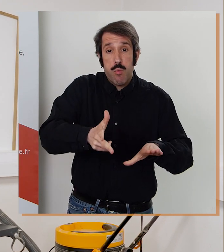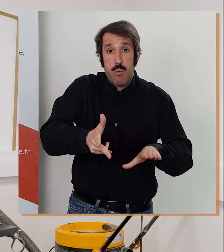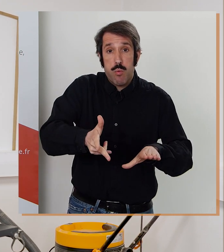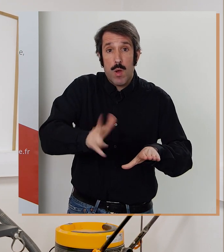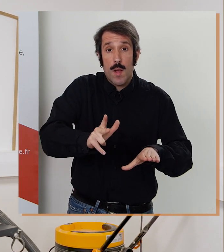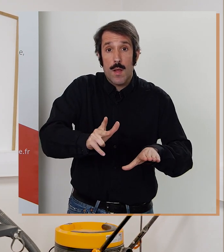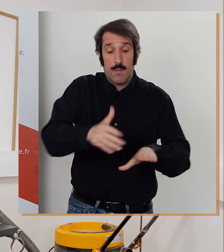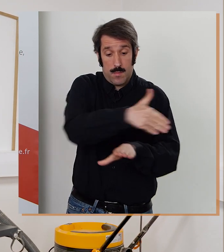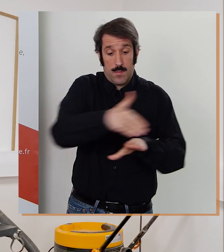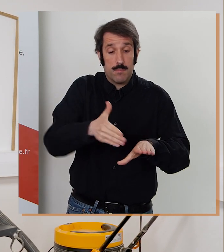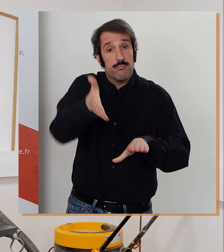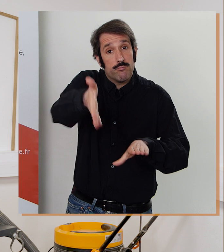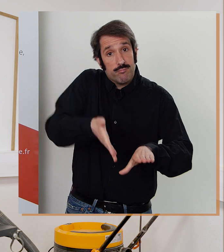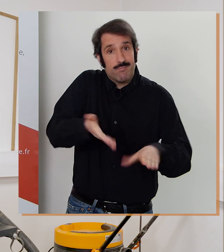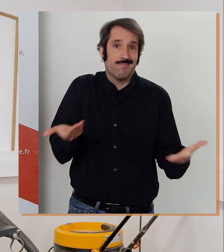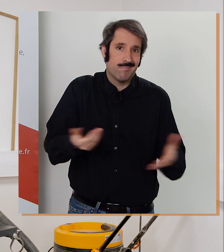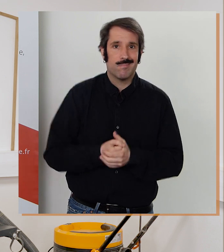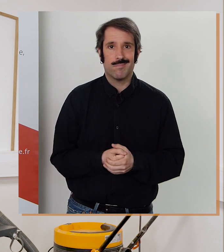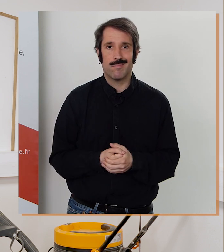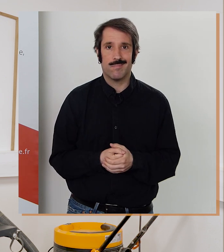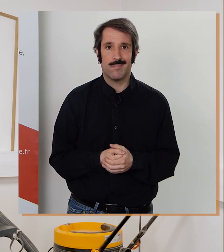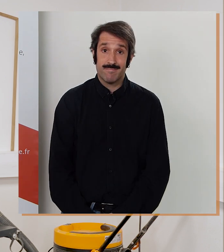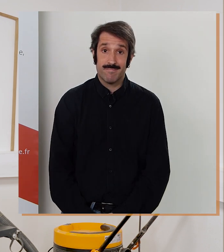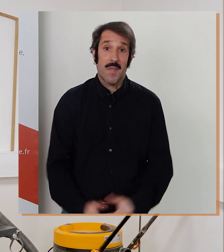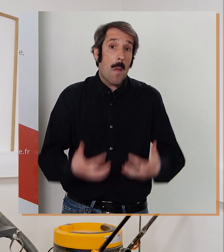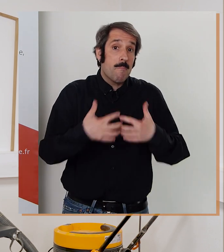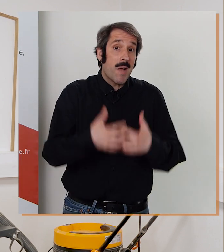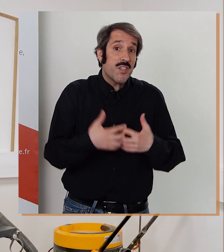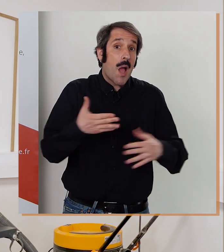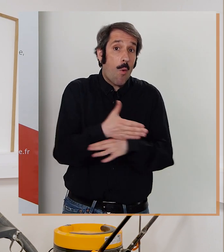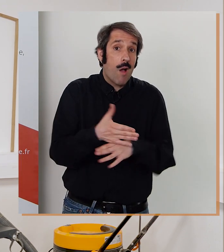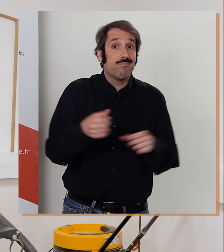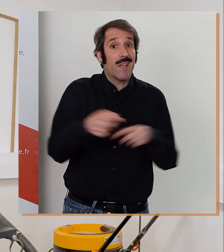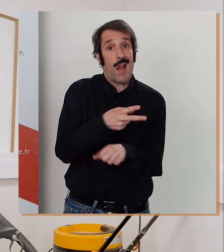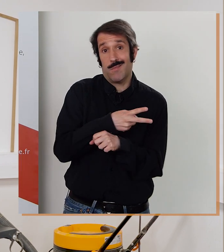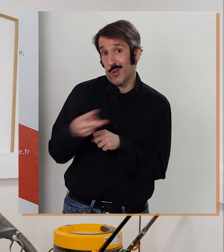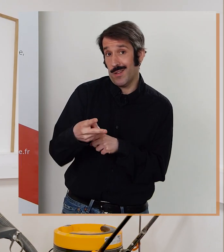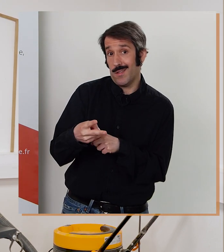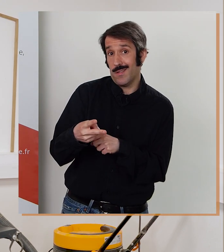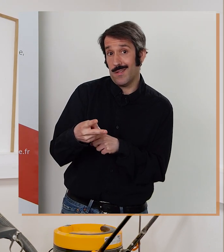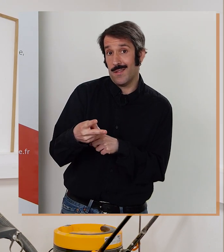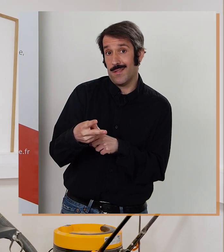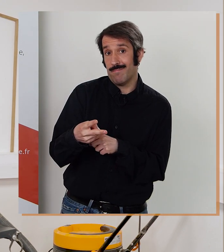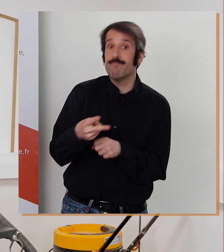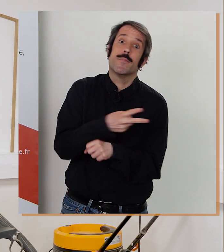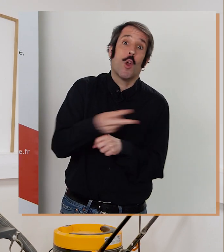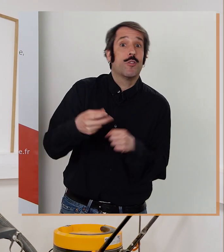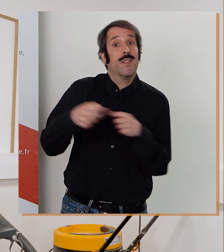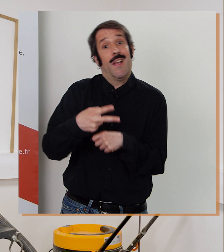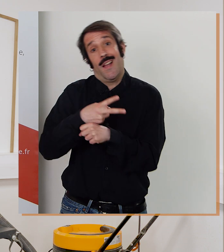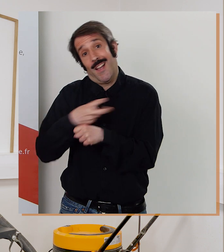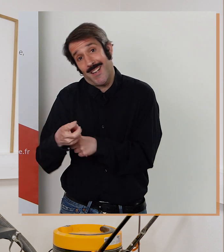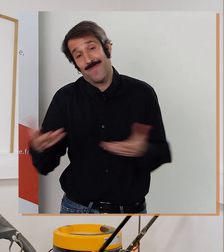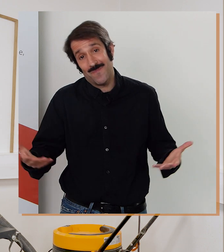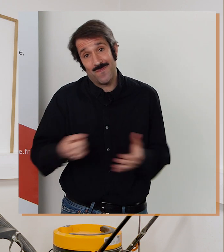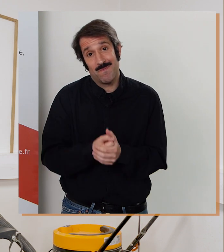lame ici présente, une coupe de tronçonnage et une coupe de délignage. Et qui dit machine à bois dit danger, et donc